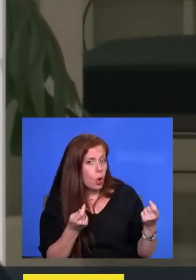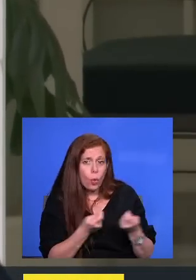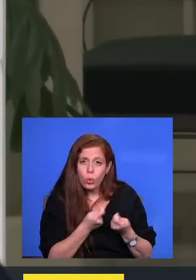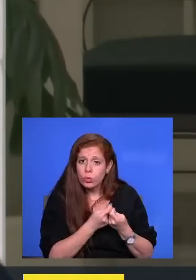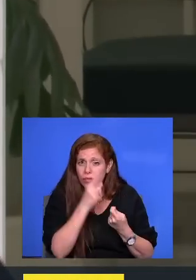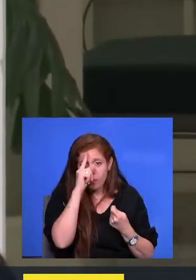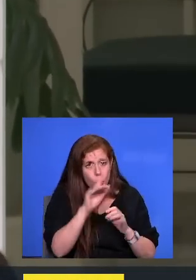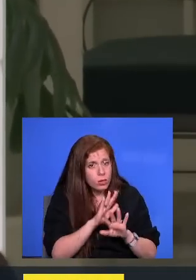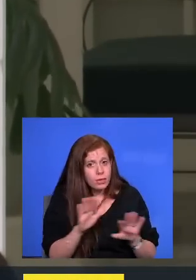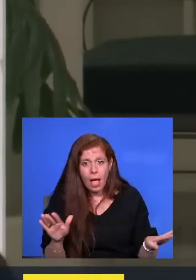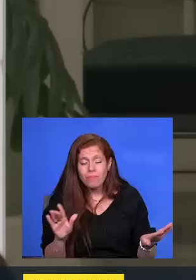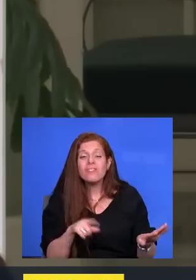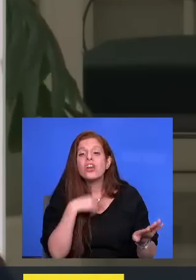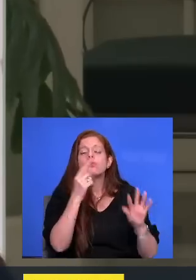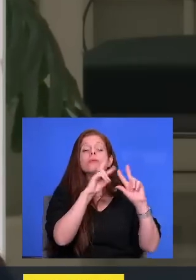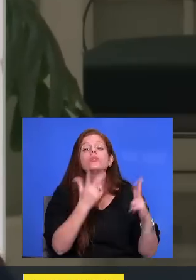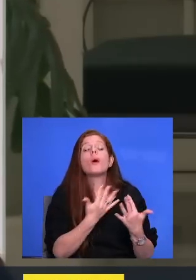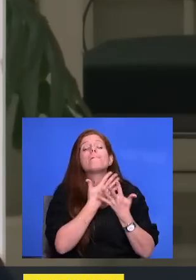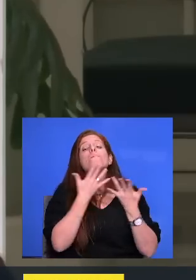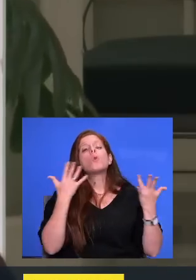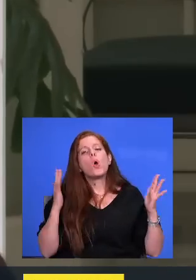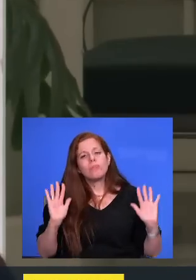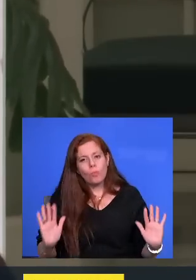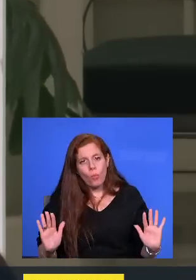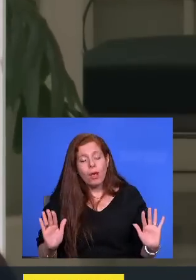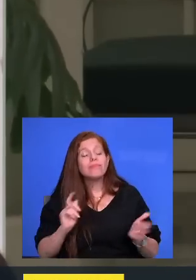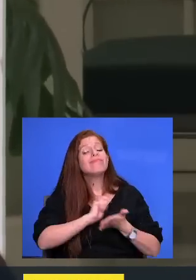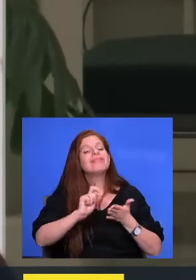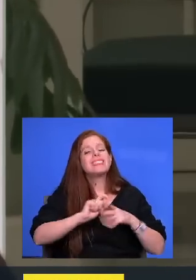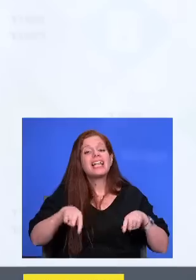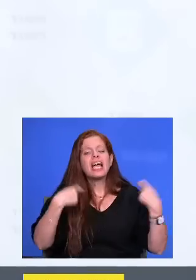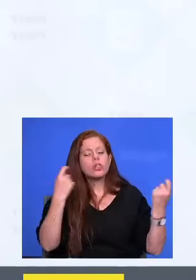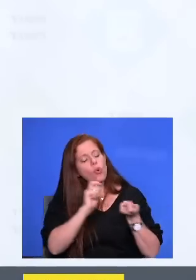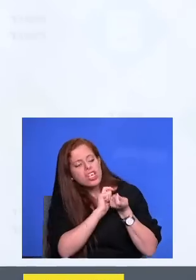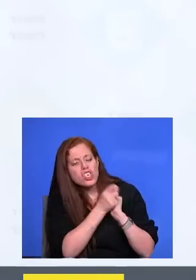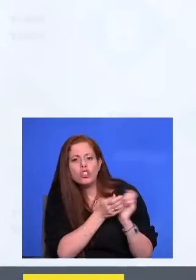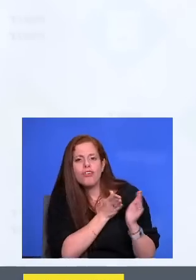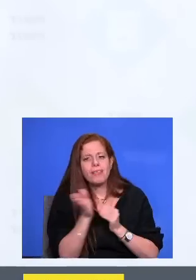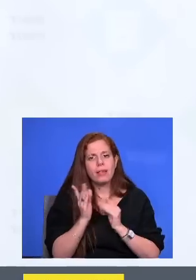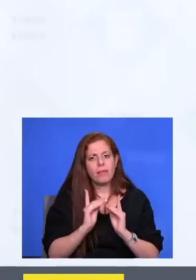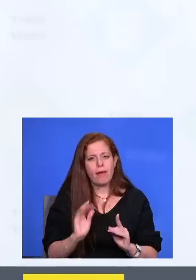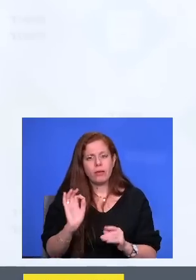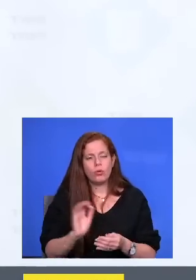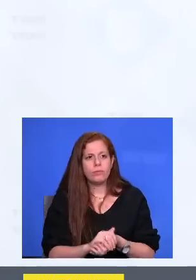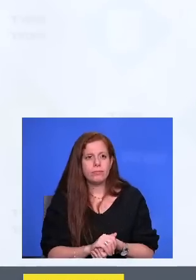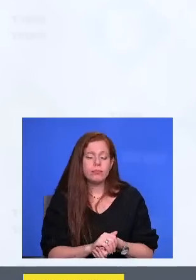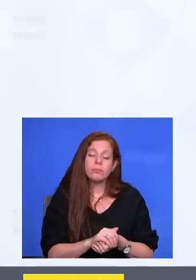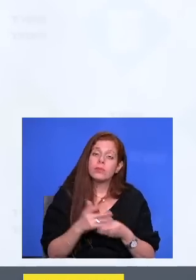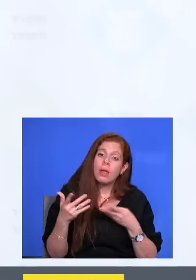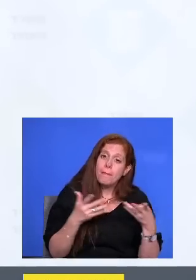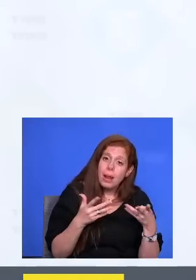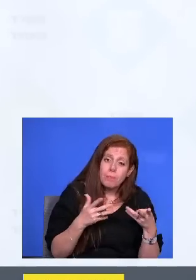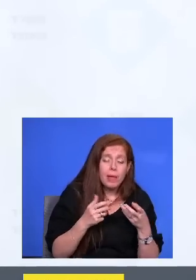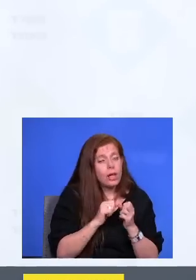ואני אומר את זה בצורה מאוד ברורה, משרד החינוך ישנה כיוון. בלי קמח אין תורה, ולכן צריך